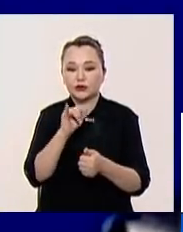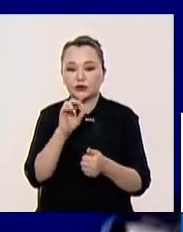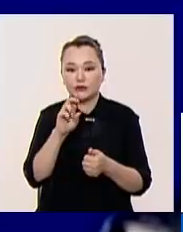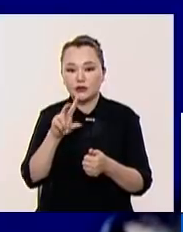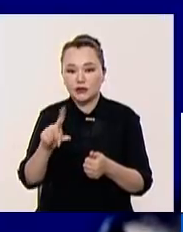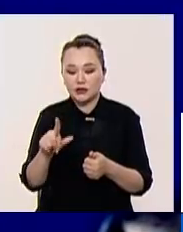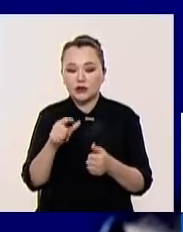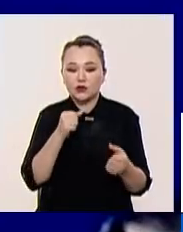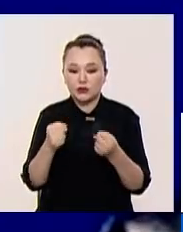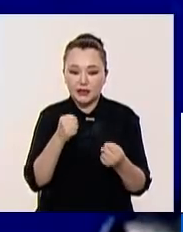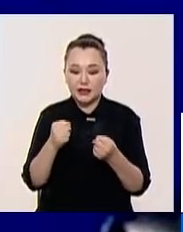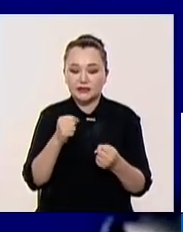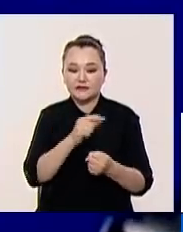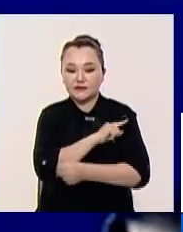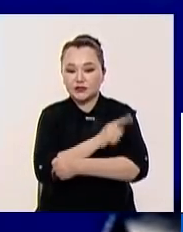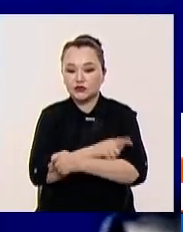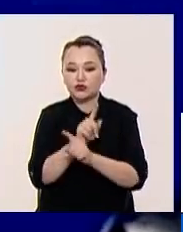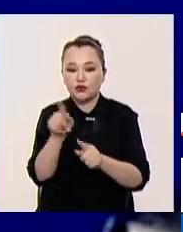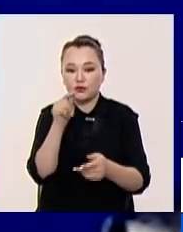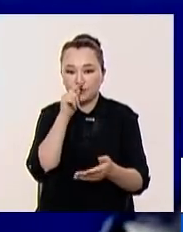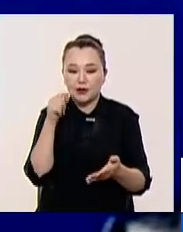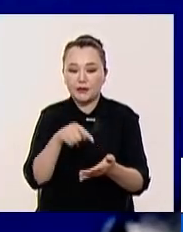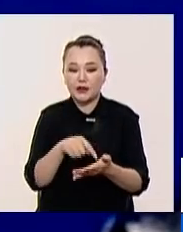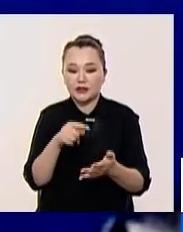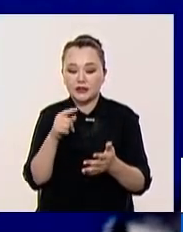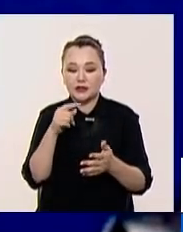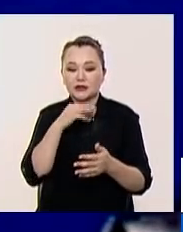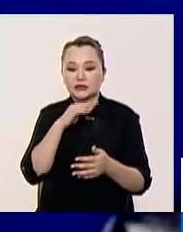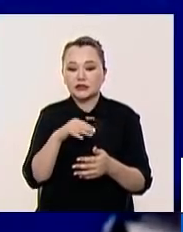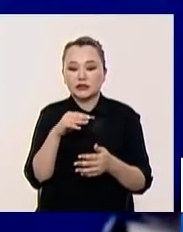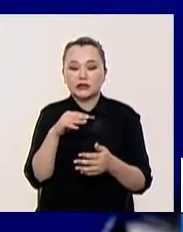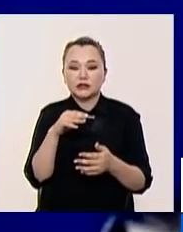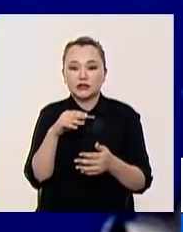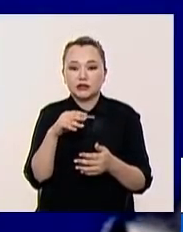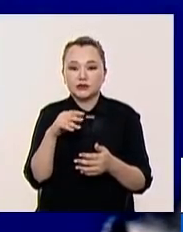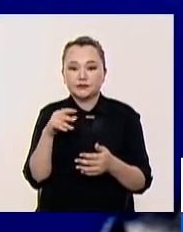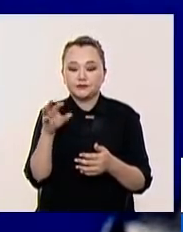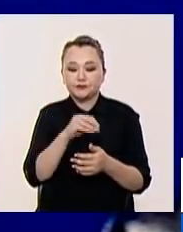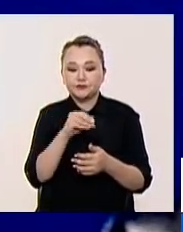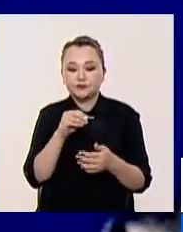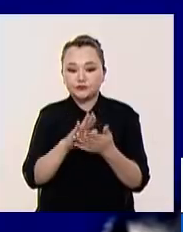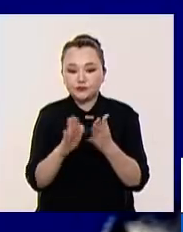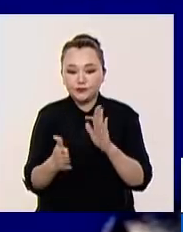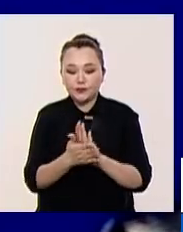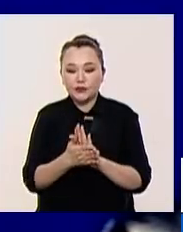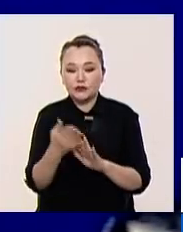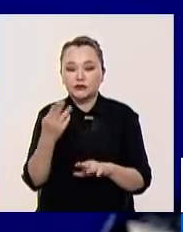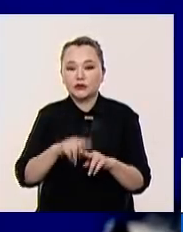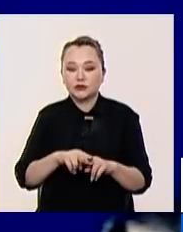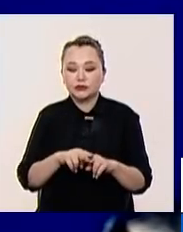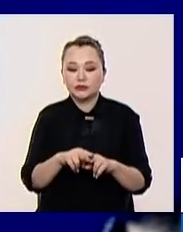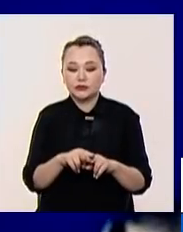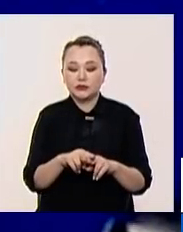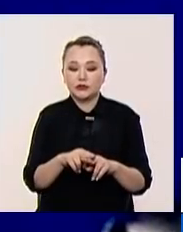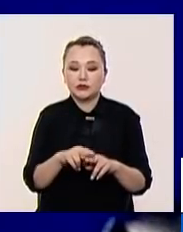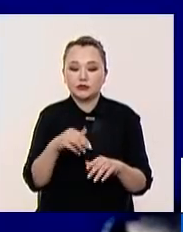Рубль укрепляется в силу того, что он попал в достаточно экстраординарные условия, при котором